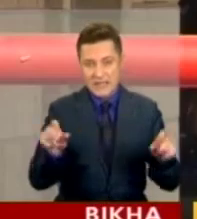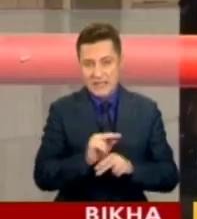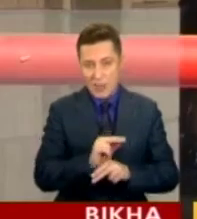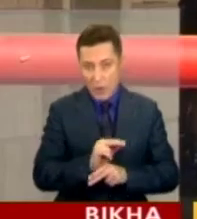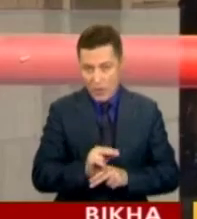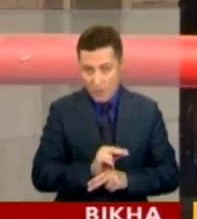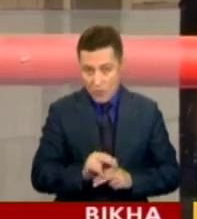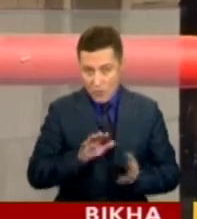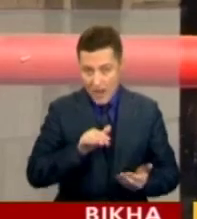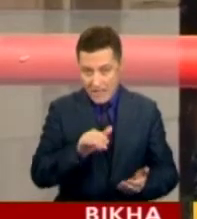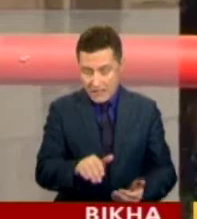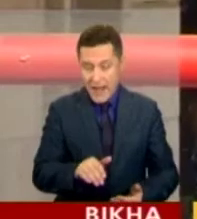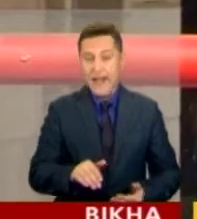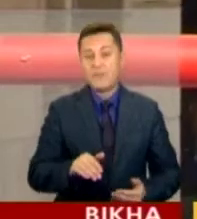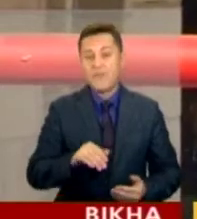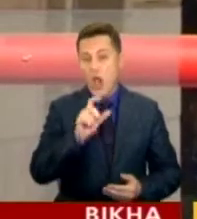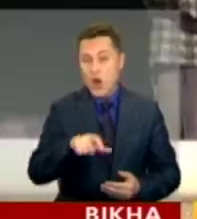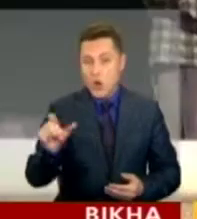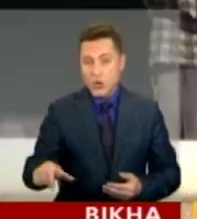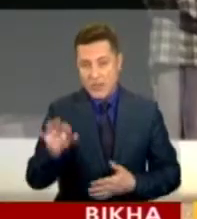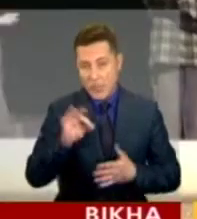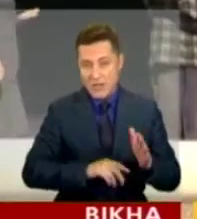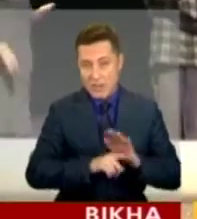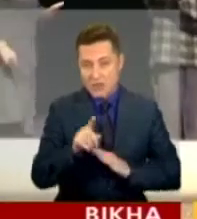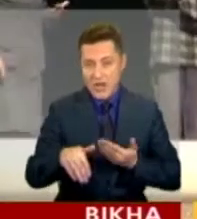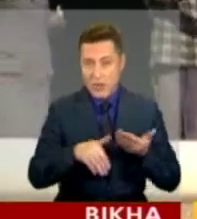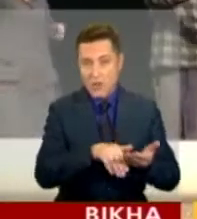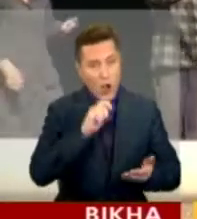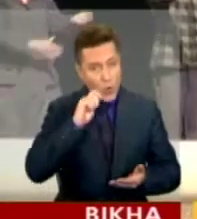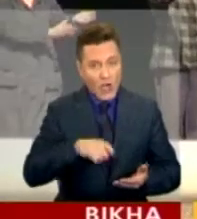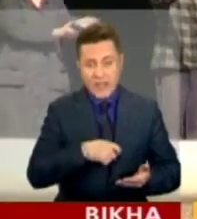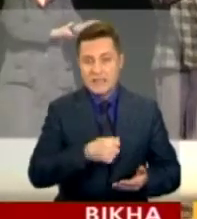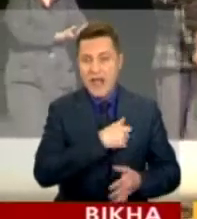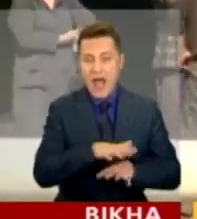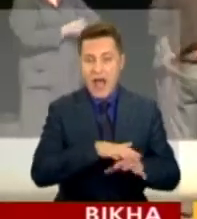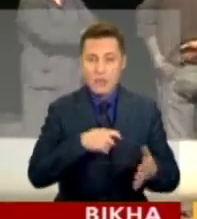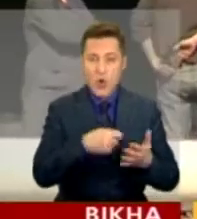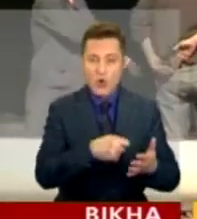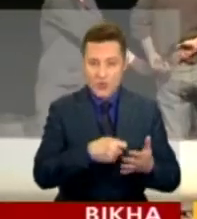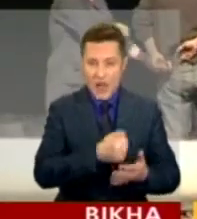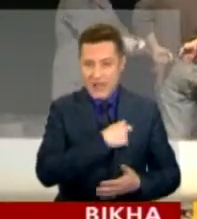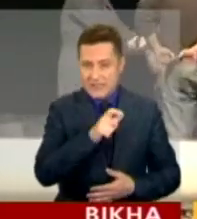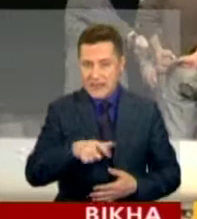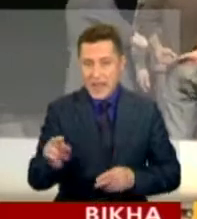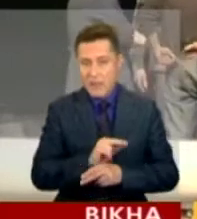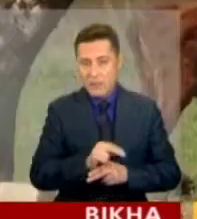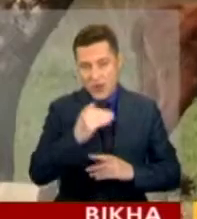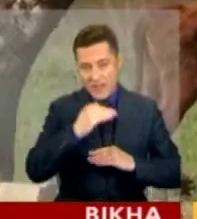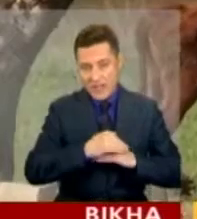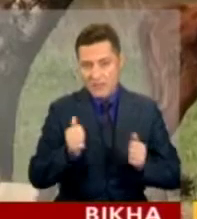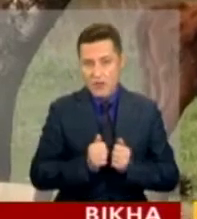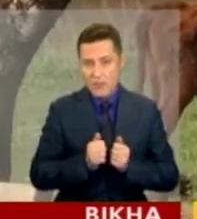поремонтувати. Місцеві моментально почали допомагати українській армії, годували солдатів, ремонтували цей БТР. Проте надвечір біля